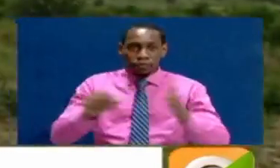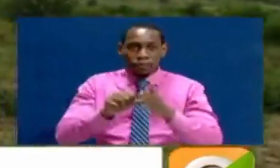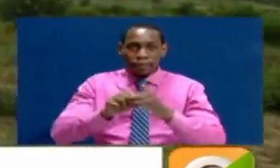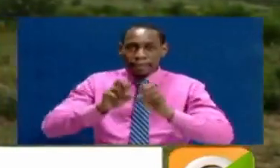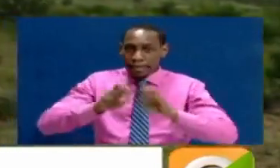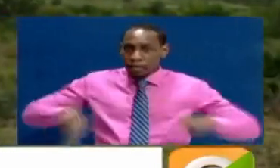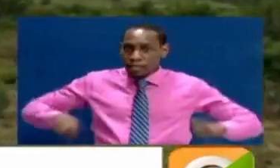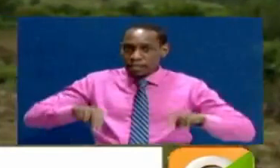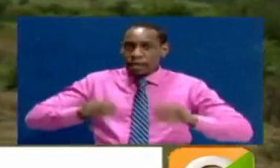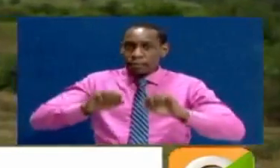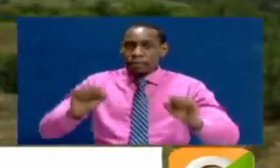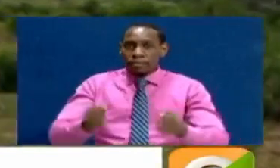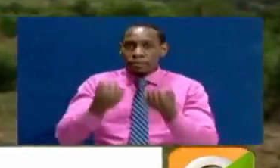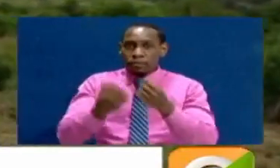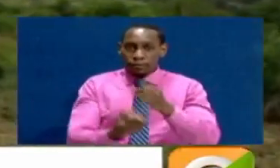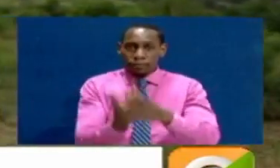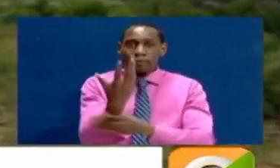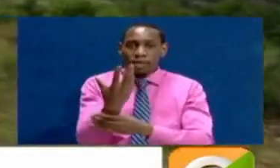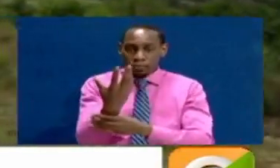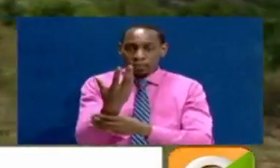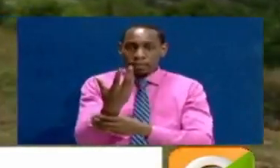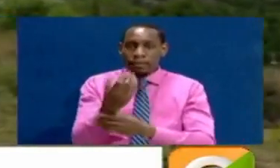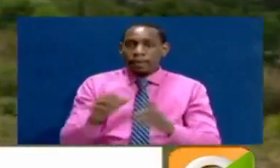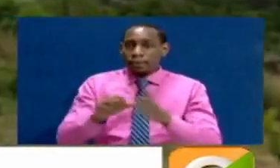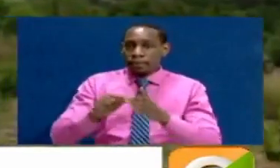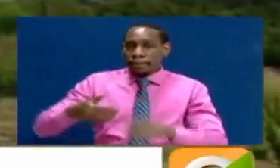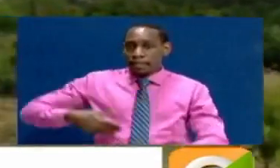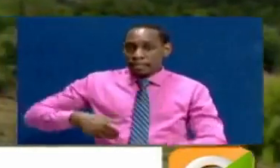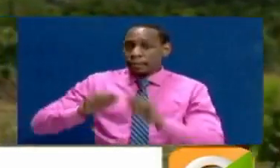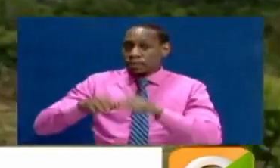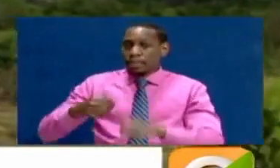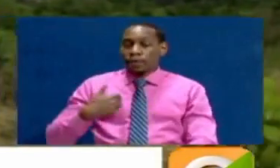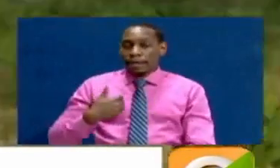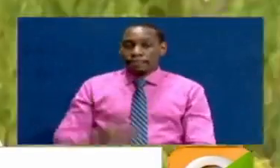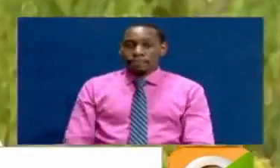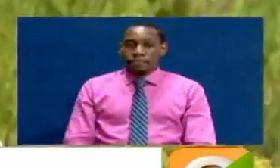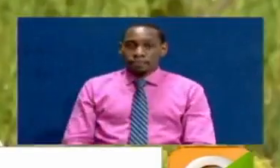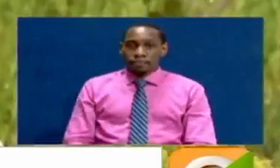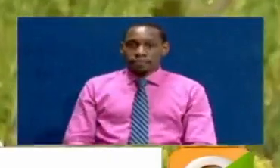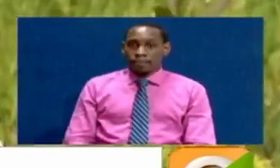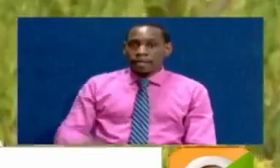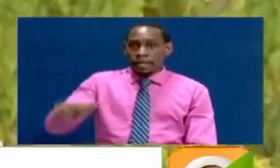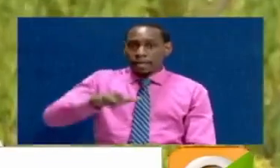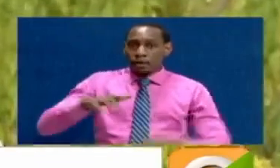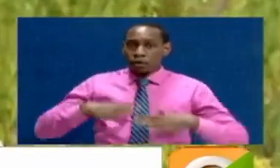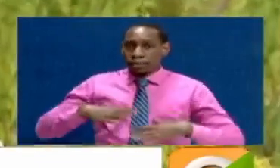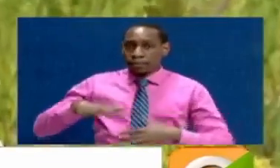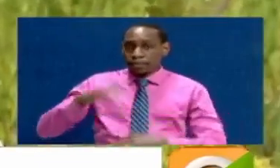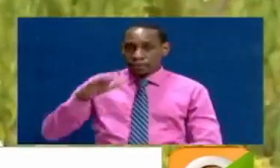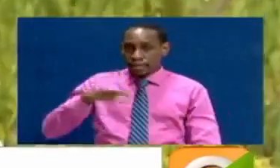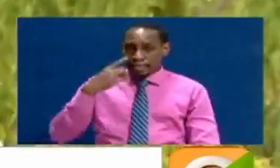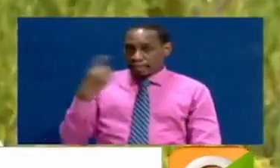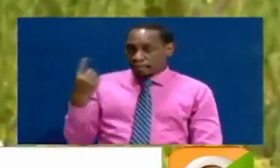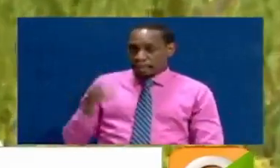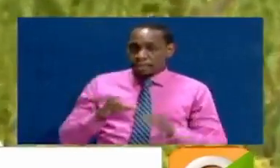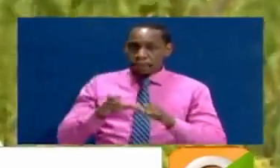nzige hao ili kunusuru mazao yao. Balanja likiwakodolea macho. Wakazi eneo hili